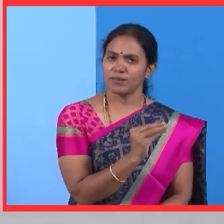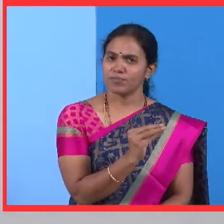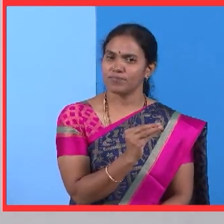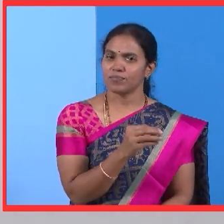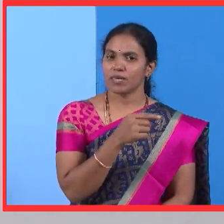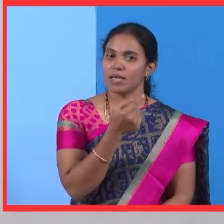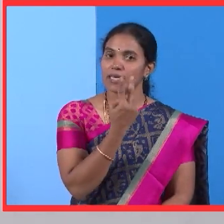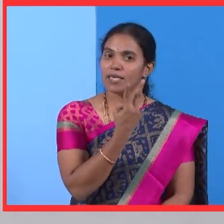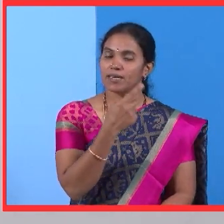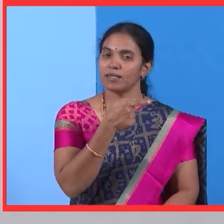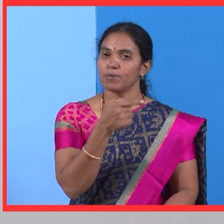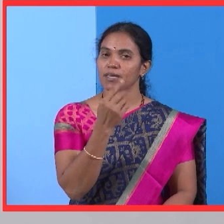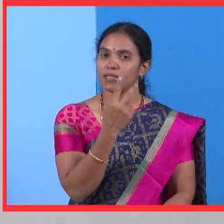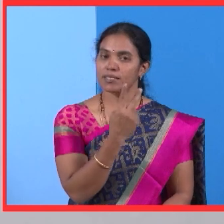5